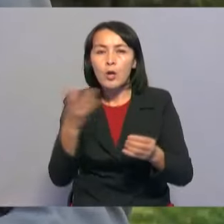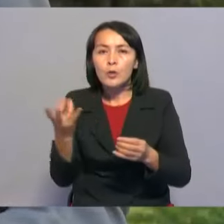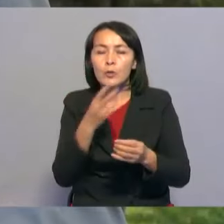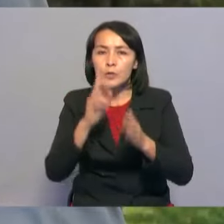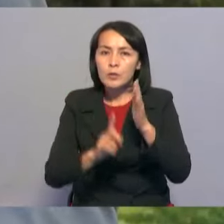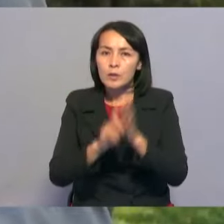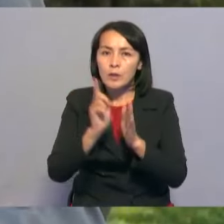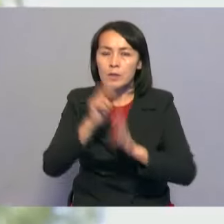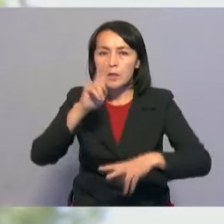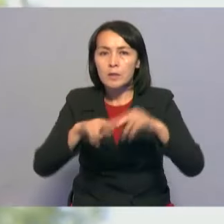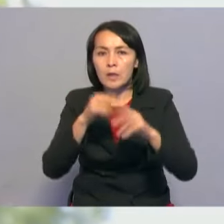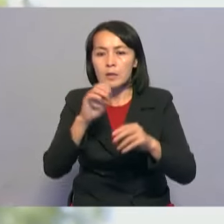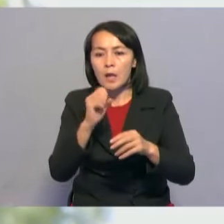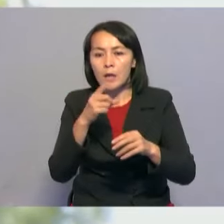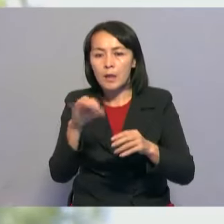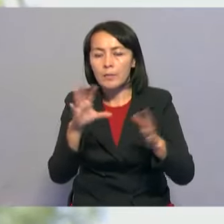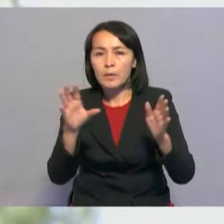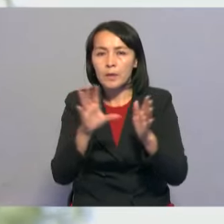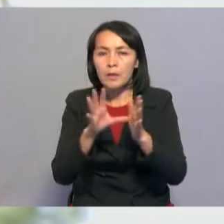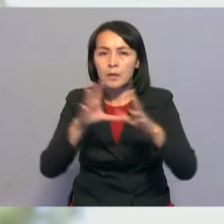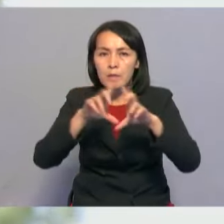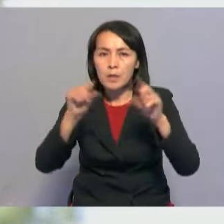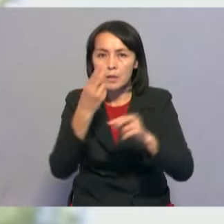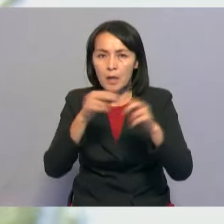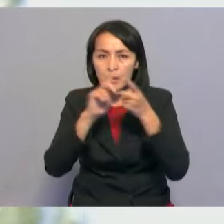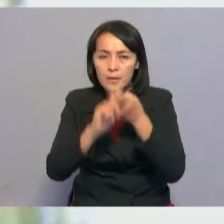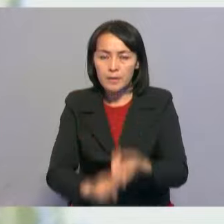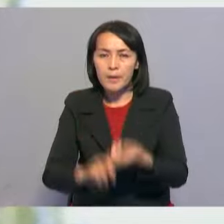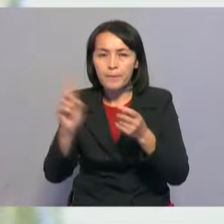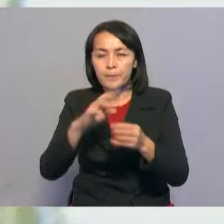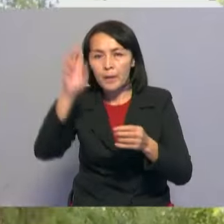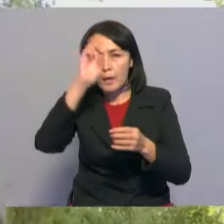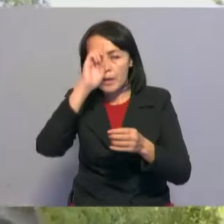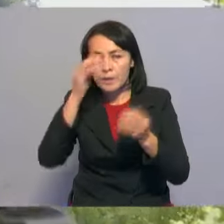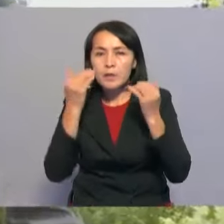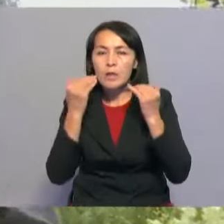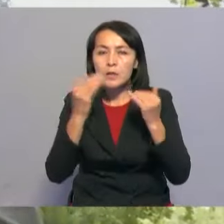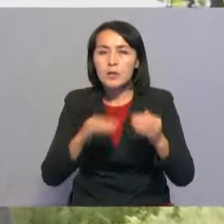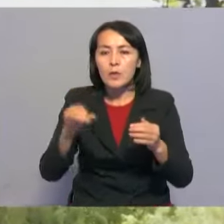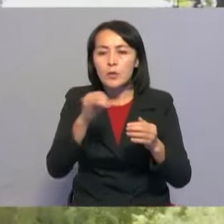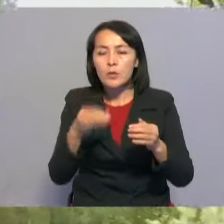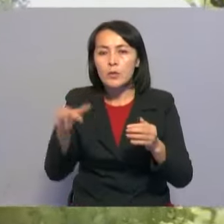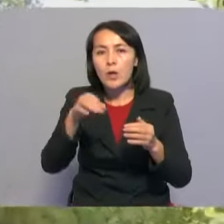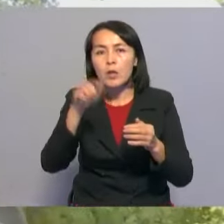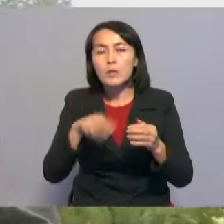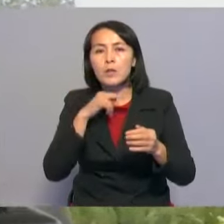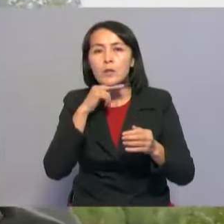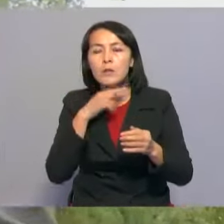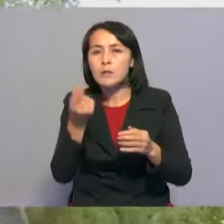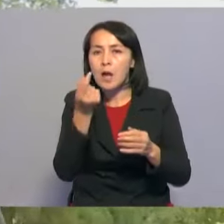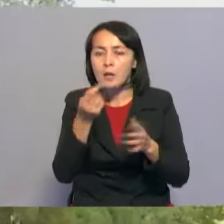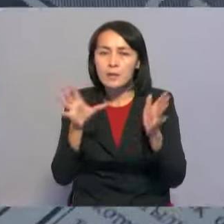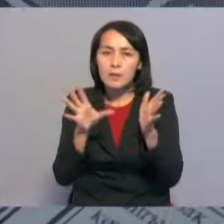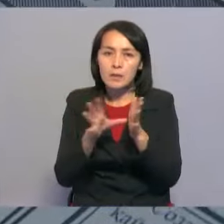необходимо начать строительство атомной электростанции. Это связано с тем, что в стране, особенно в южных регионах, наблюдается